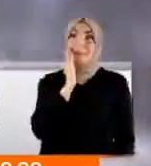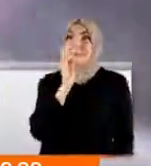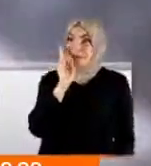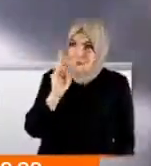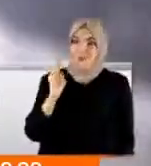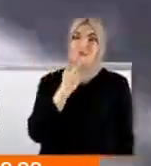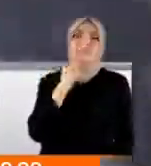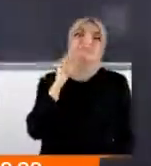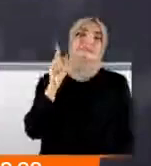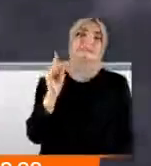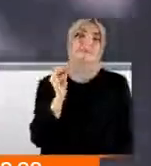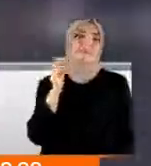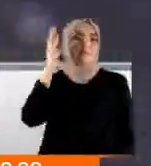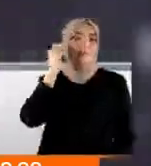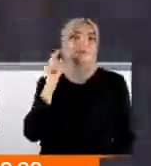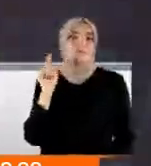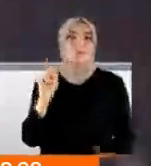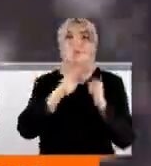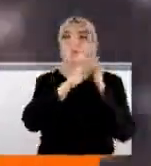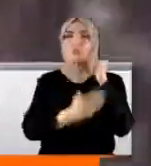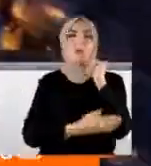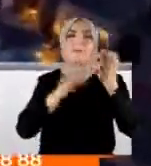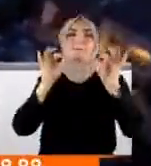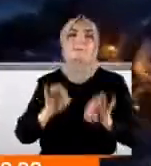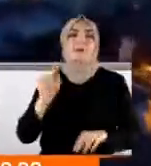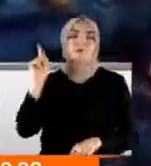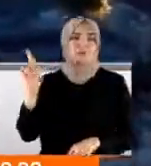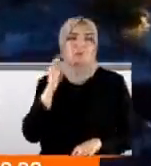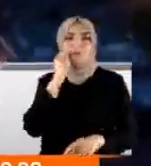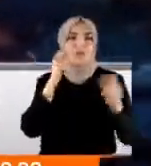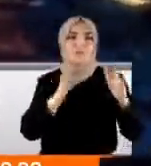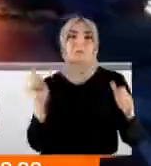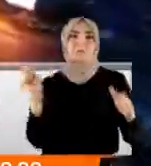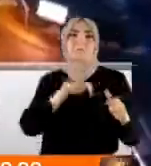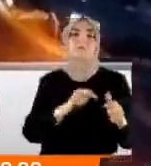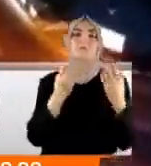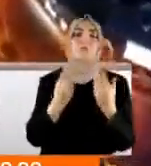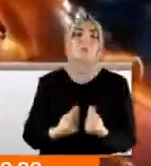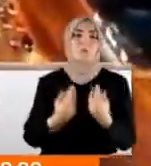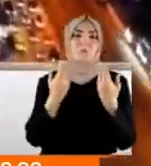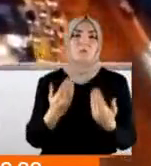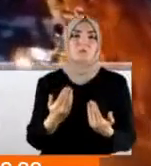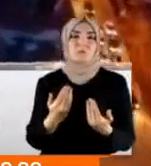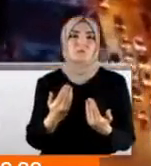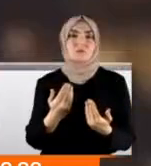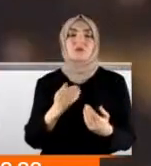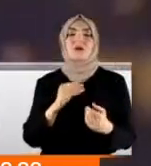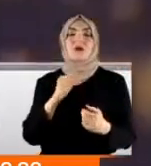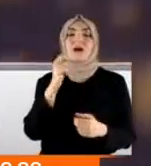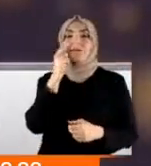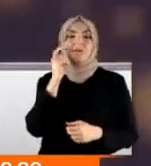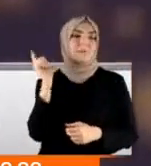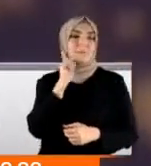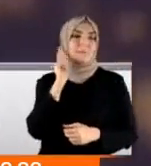başlayan akım Türkiye'ye sıçradı. Ankara'nın simgelerinden biri olan Atakule, Cinsiyet Öğrenme Partisi'ne ev sahipliği yaptı.